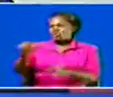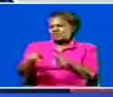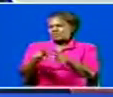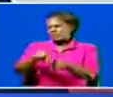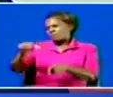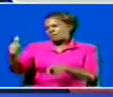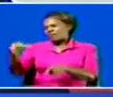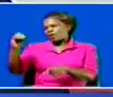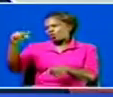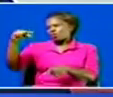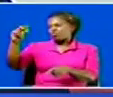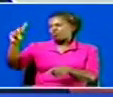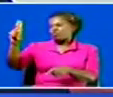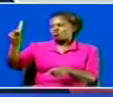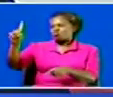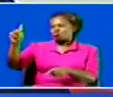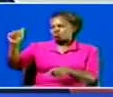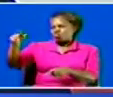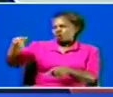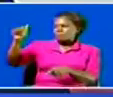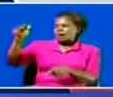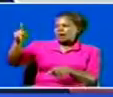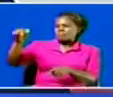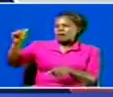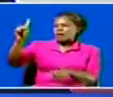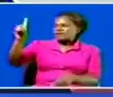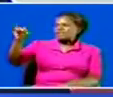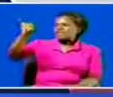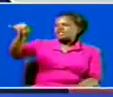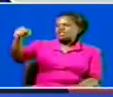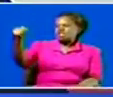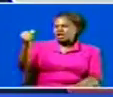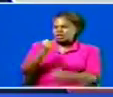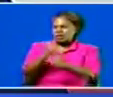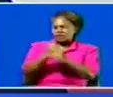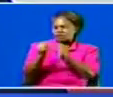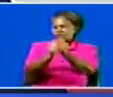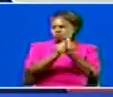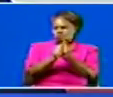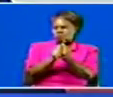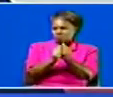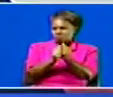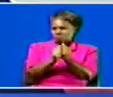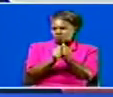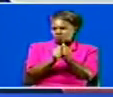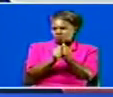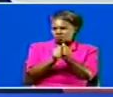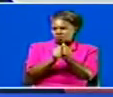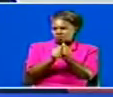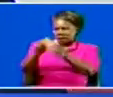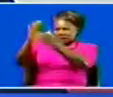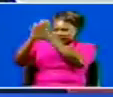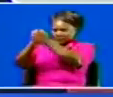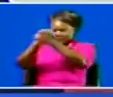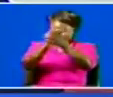Edgar Ugutu. Okay. Papa. Mm. DJ Bringi mwenye tunafanyaga na e show. Kabisa. Kwaza big up Ghetto Radio crew yote. Sawa